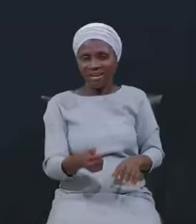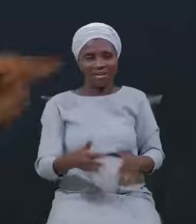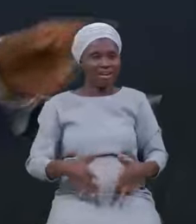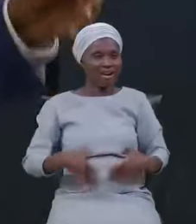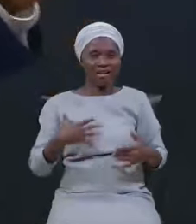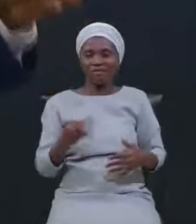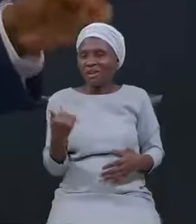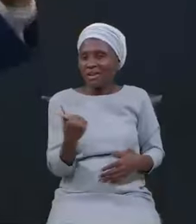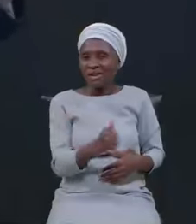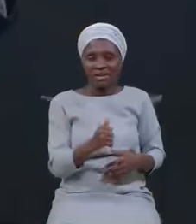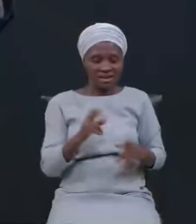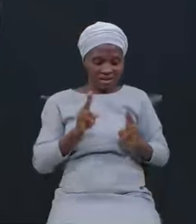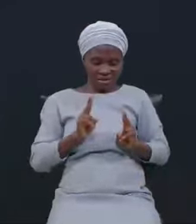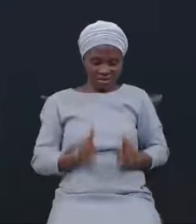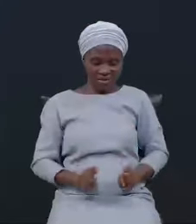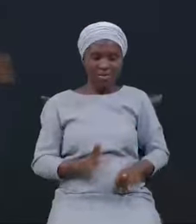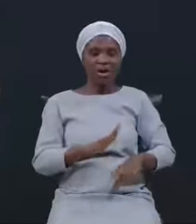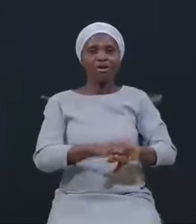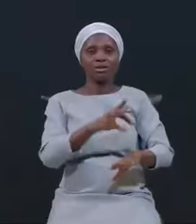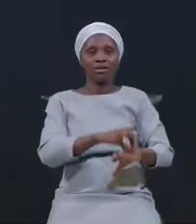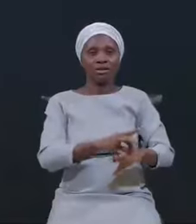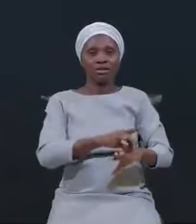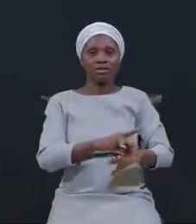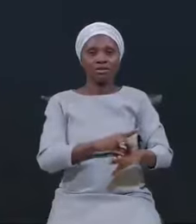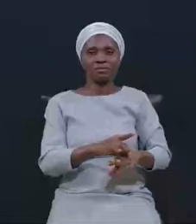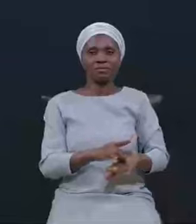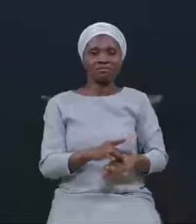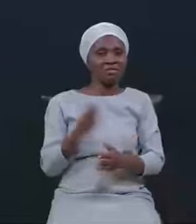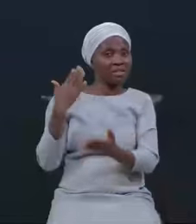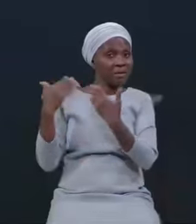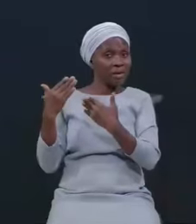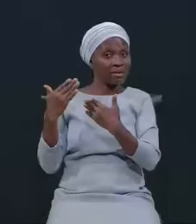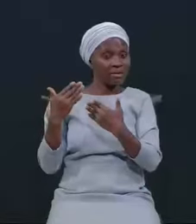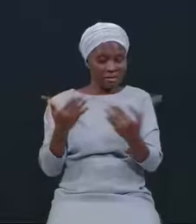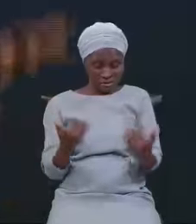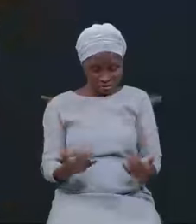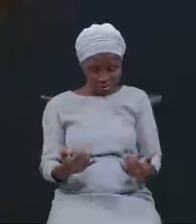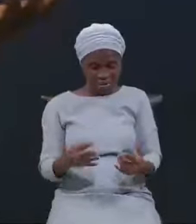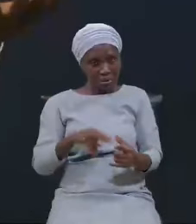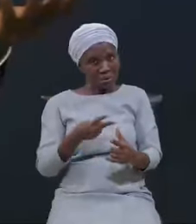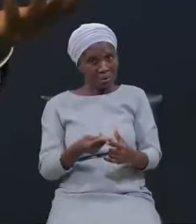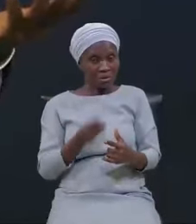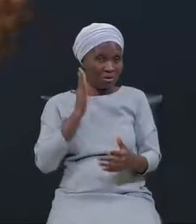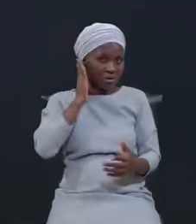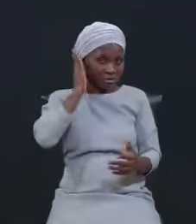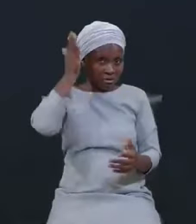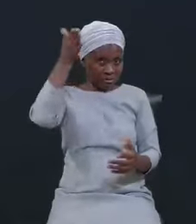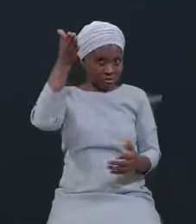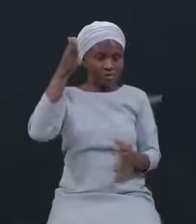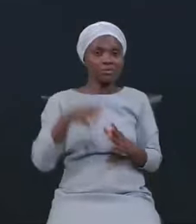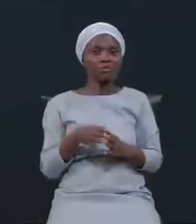terre, passé, puis présent, futur. Et le moyen pour avoir la vie